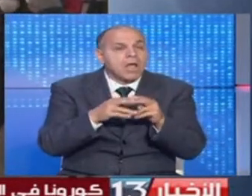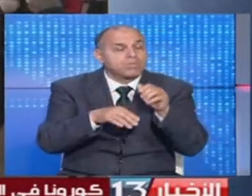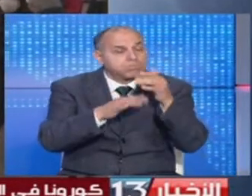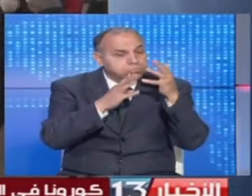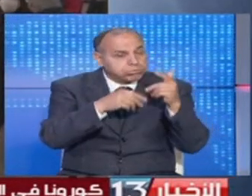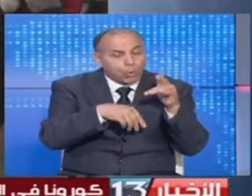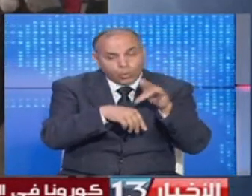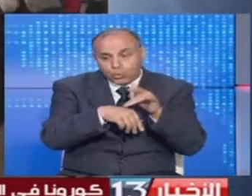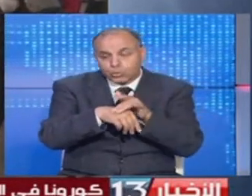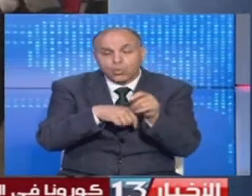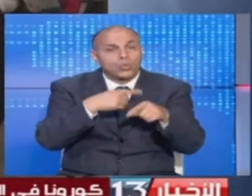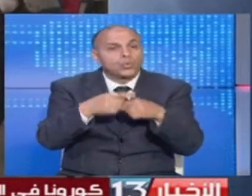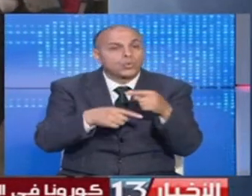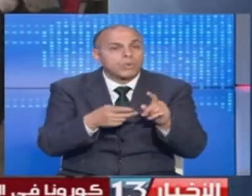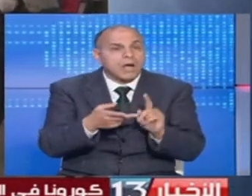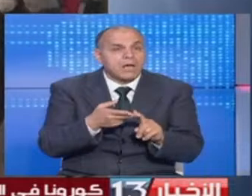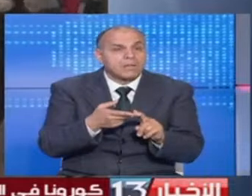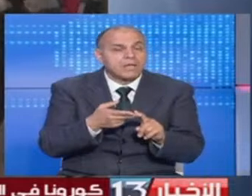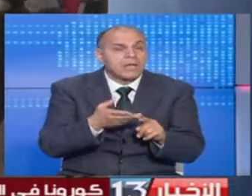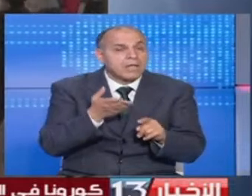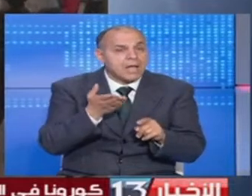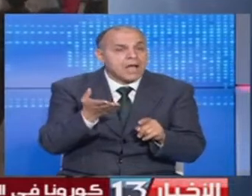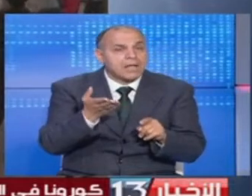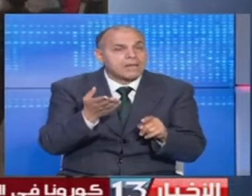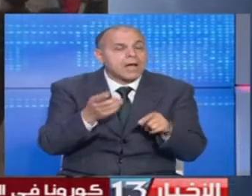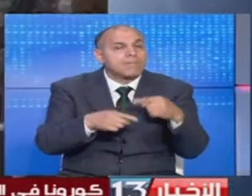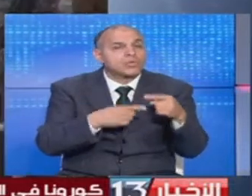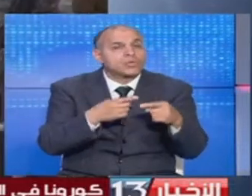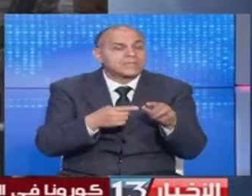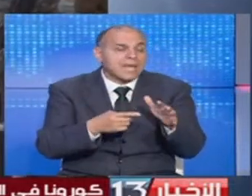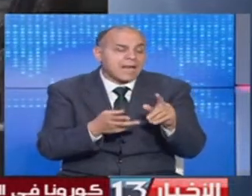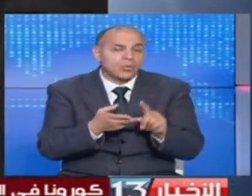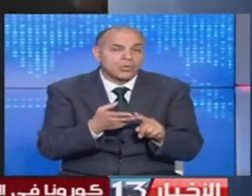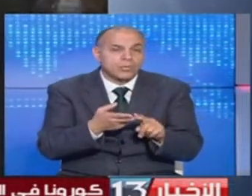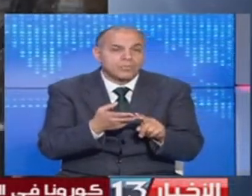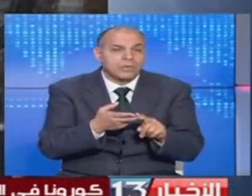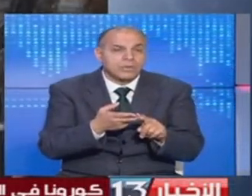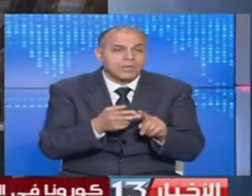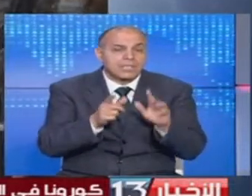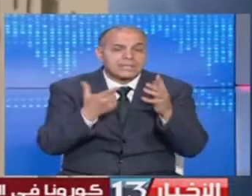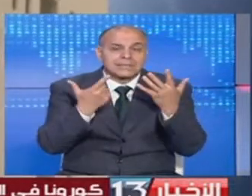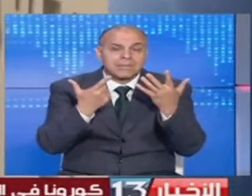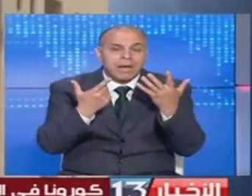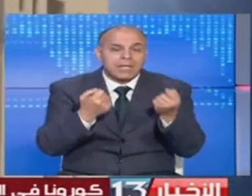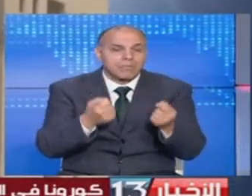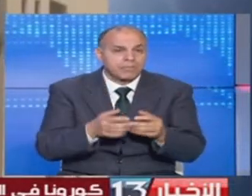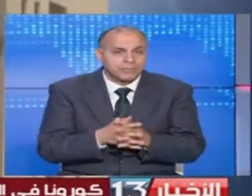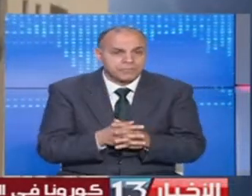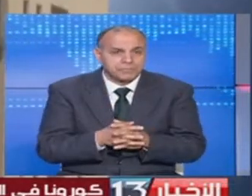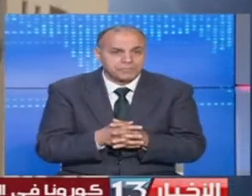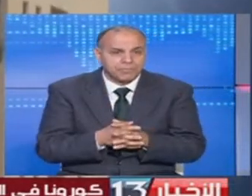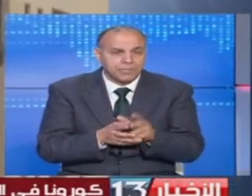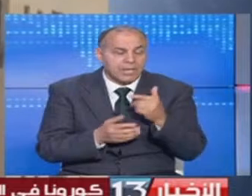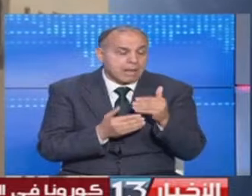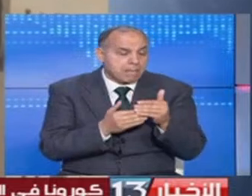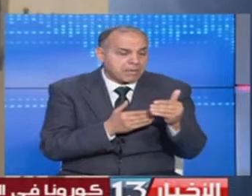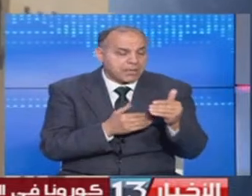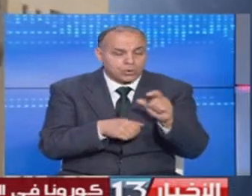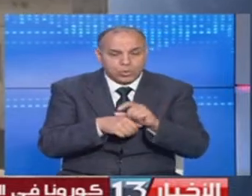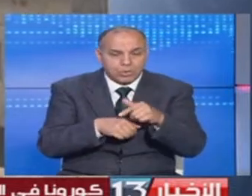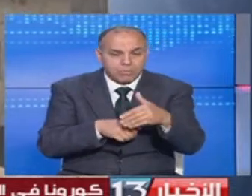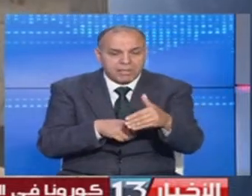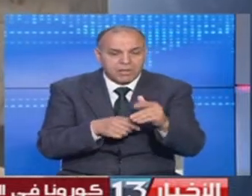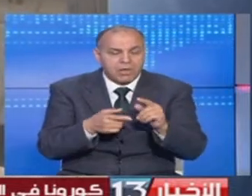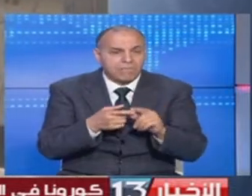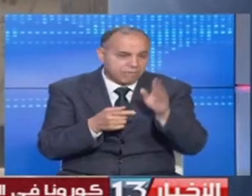الاصابات اليوميه على اساس متوسط الحالات في 7 ايام وليس بعيدا عن تركيا